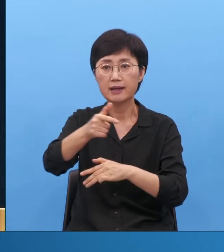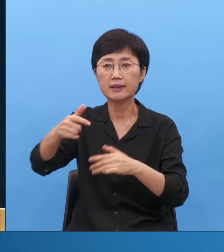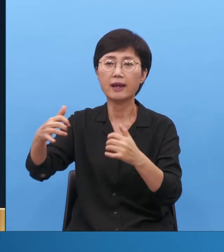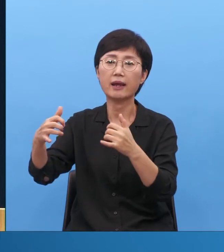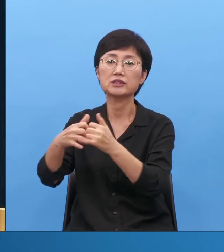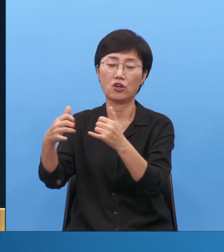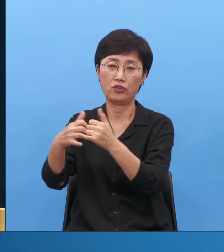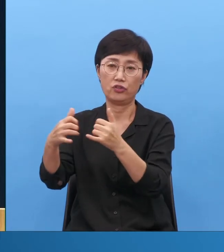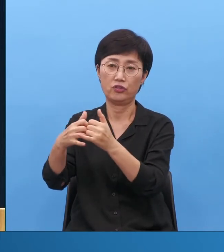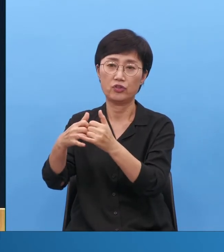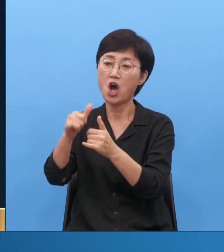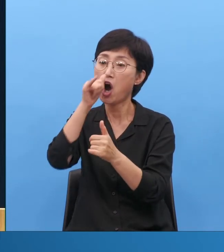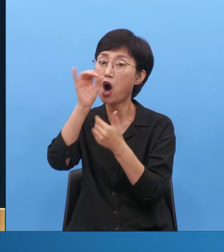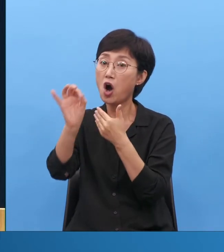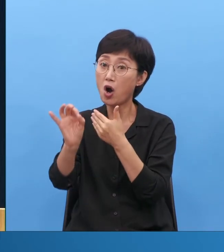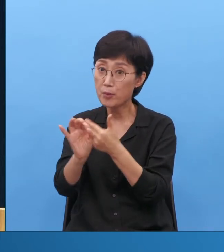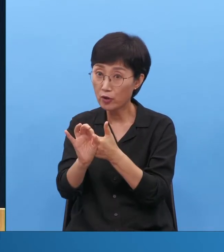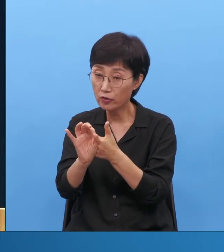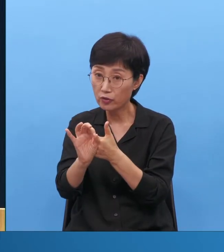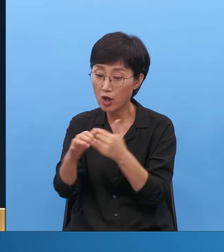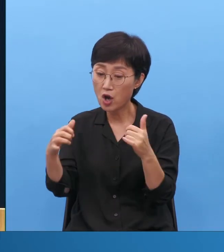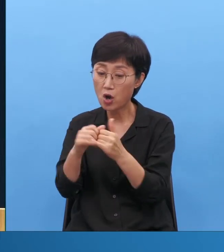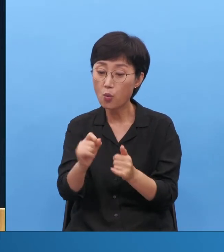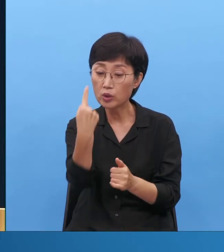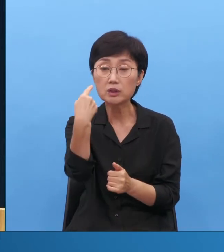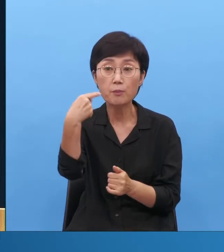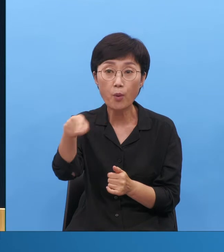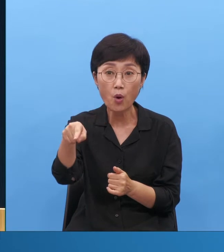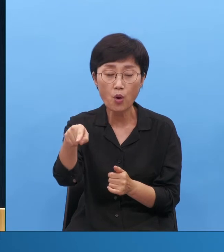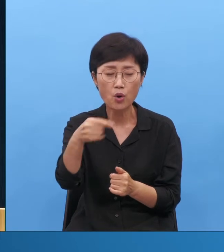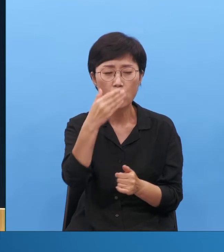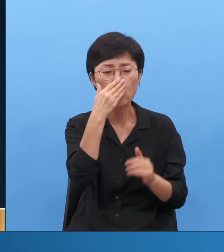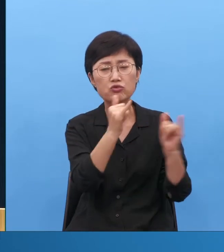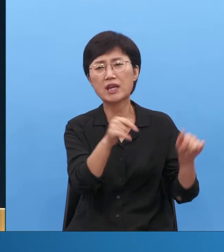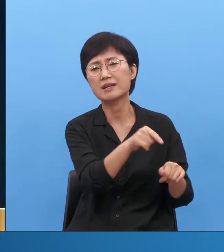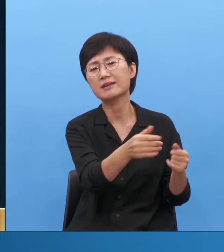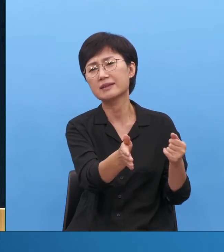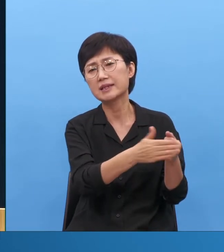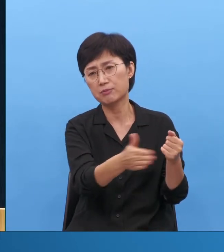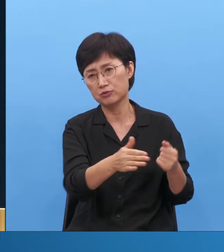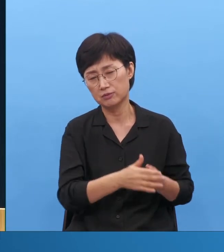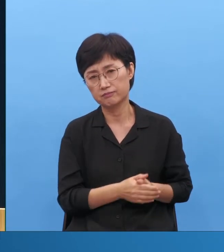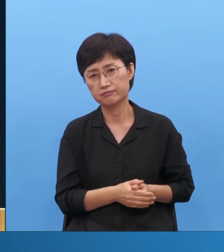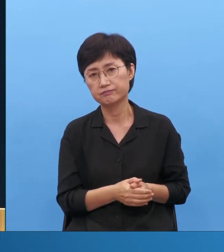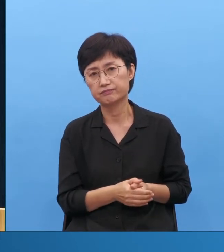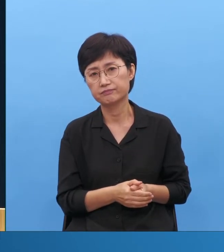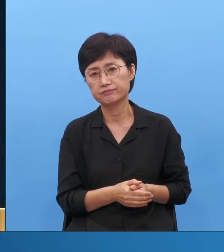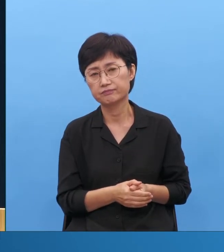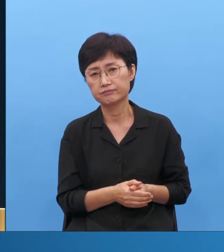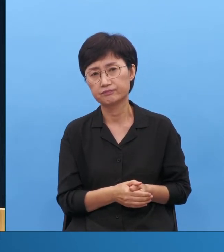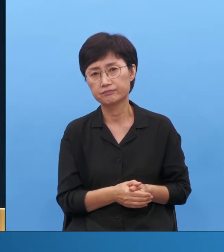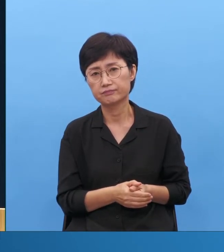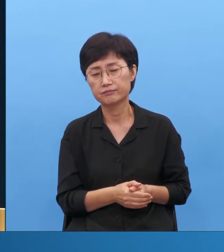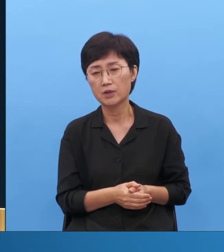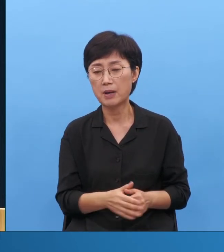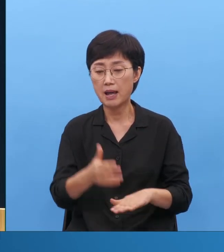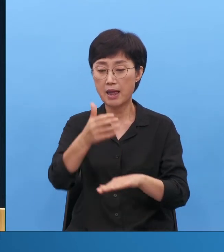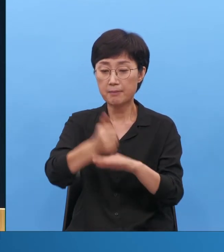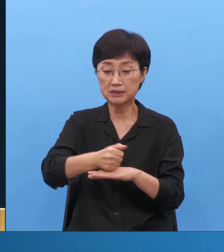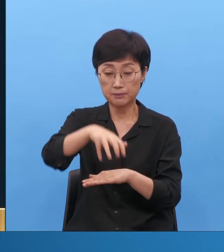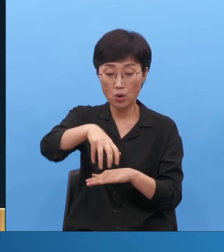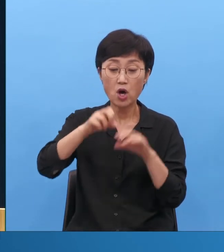that the Jewish nation may become the source of the next Third World War. 여러분의 두 번째 마지막 선교가